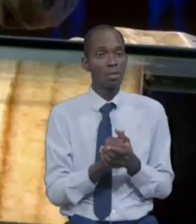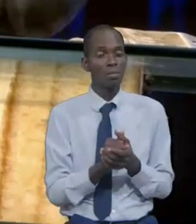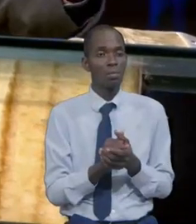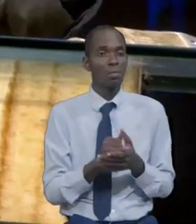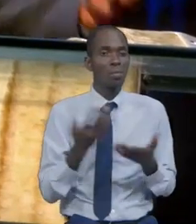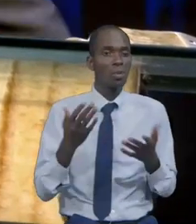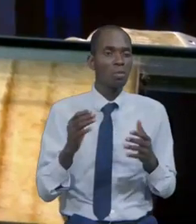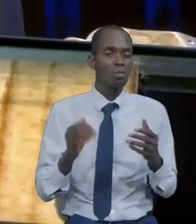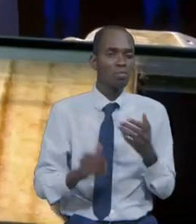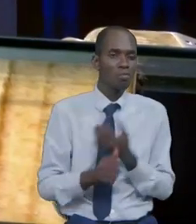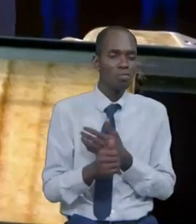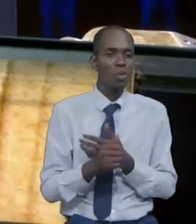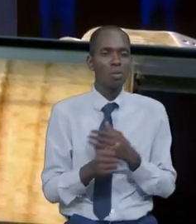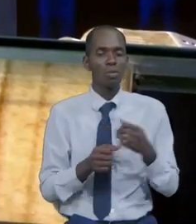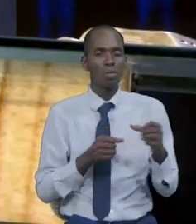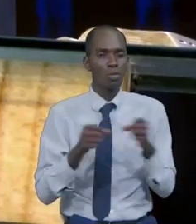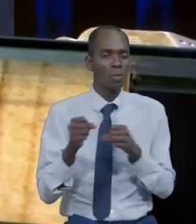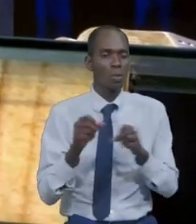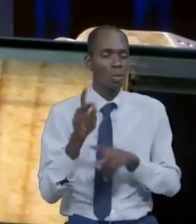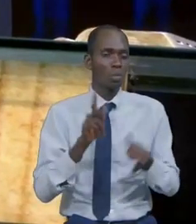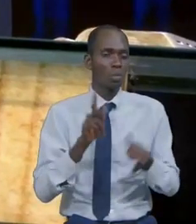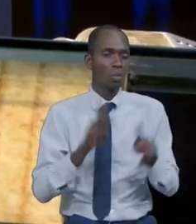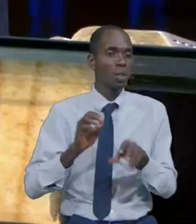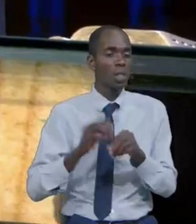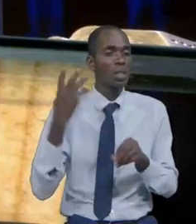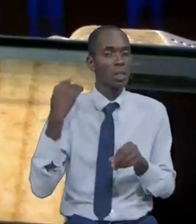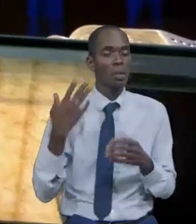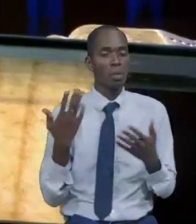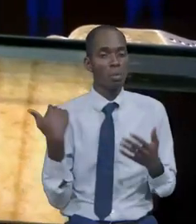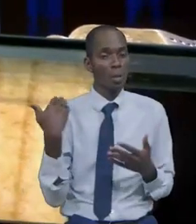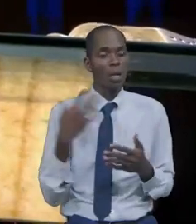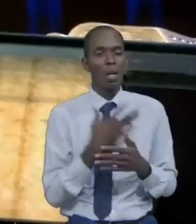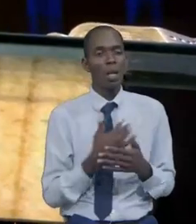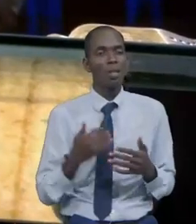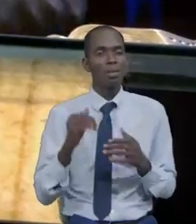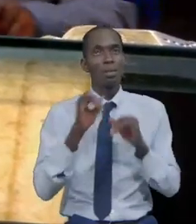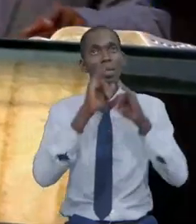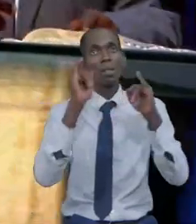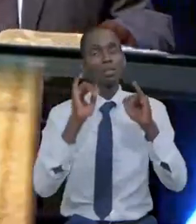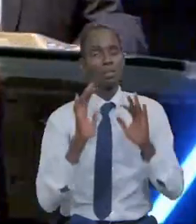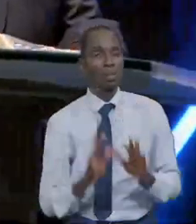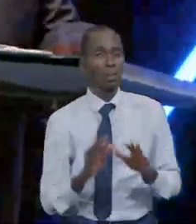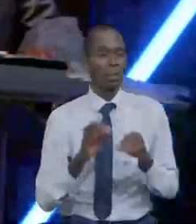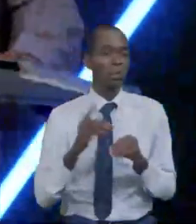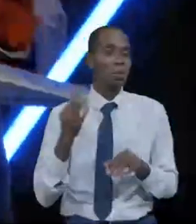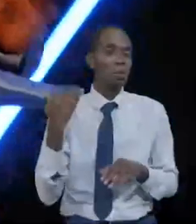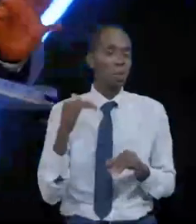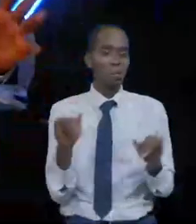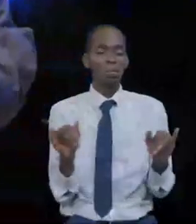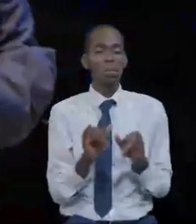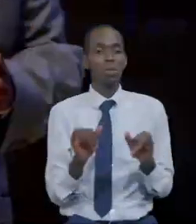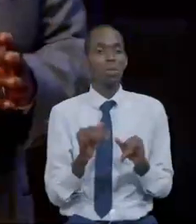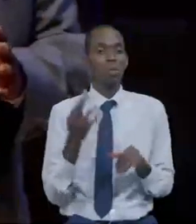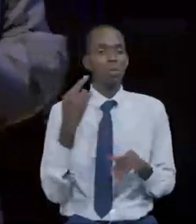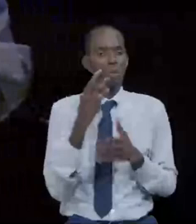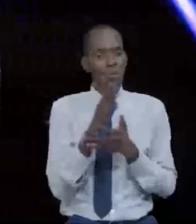violent, méchant dans le passé, et idolâtre dans le passé, et c'est là ce que vous